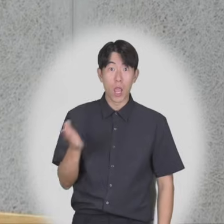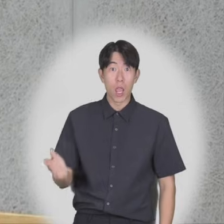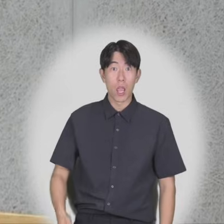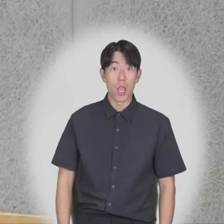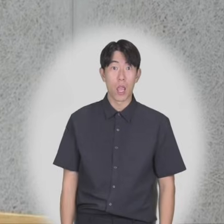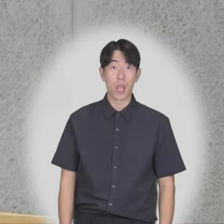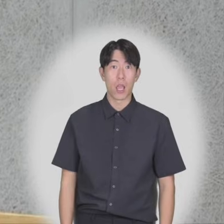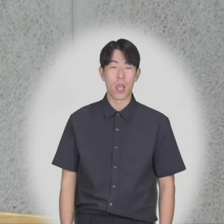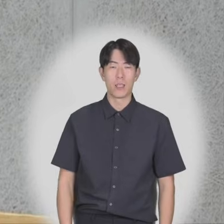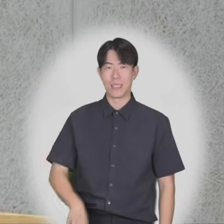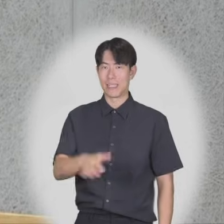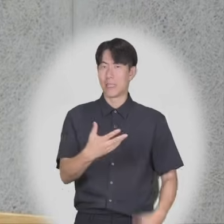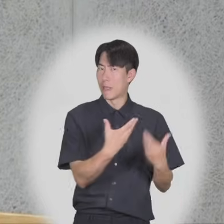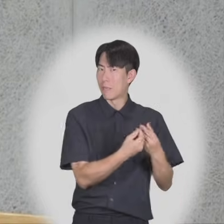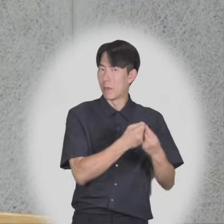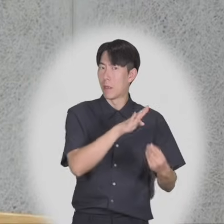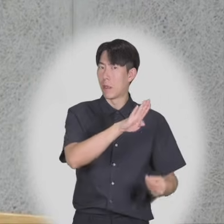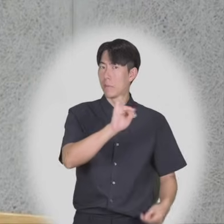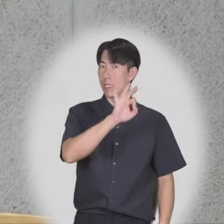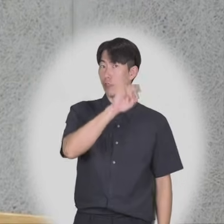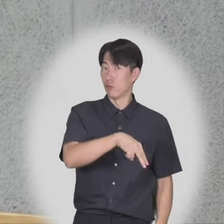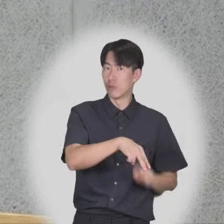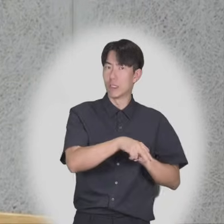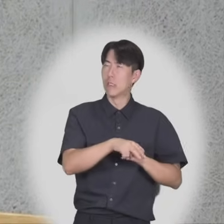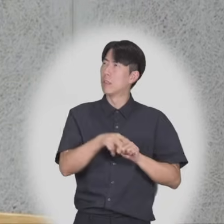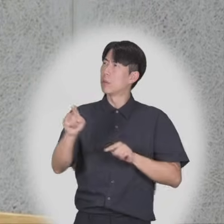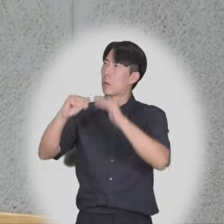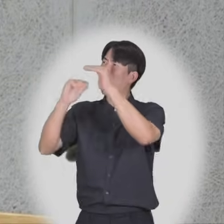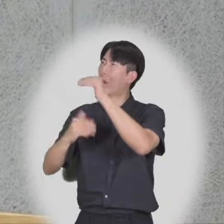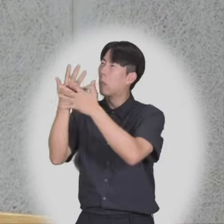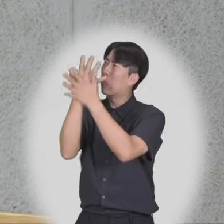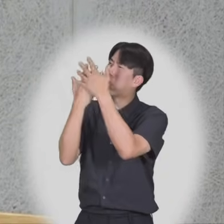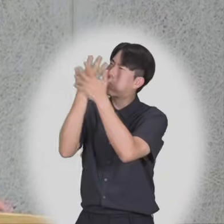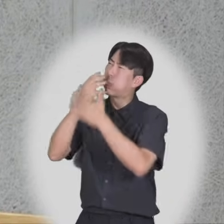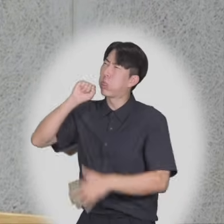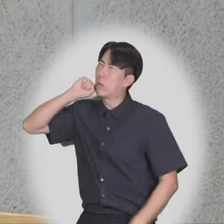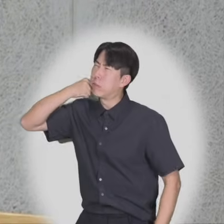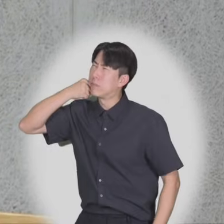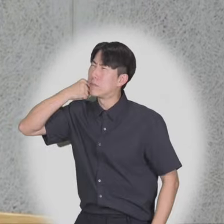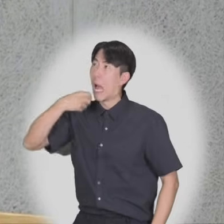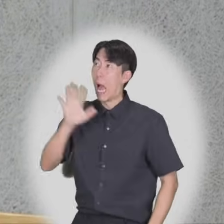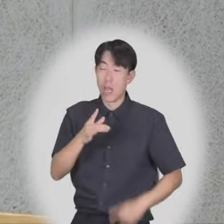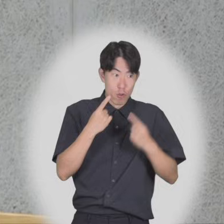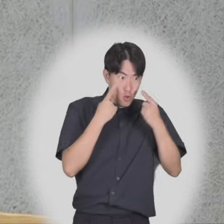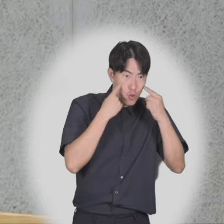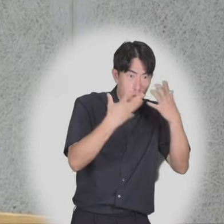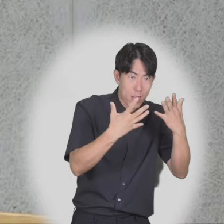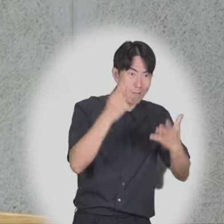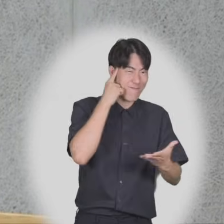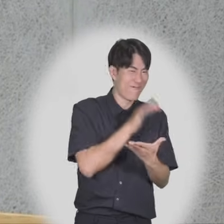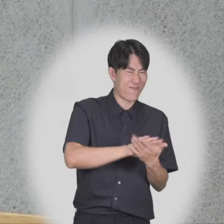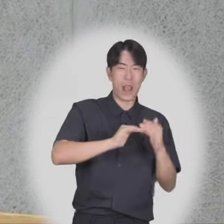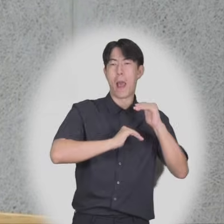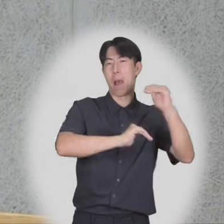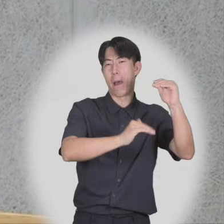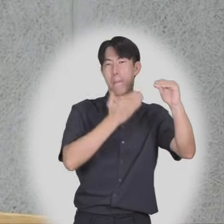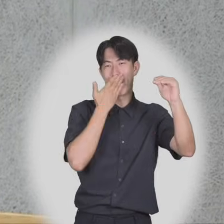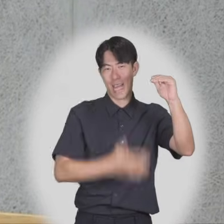사실 그 비유는 추상적인 진리를 구체적인 사건으로 이해할 수 있기